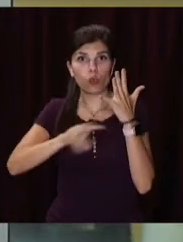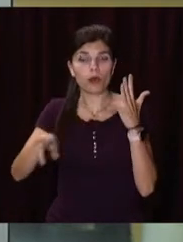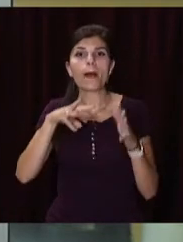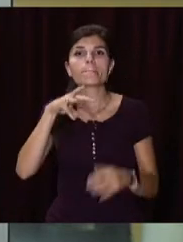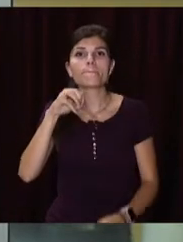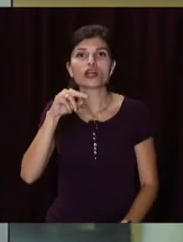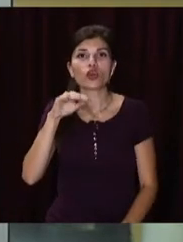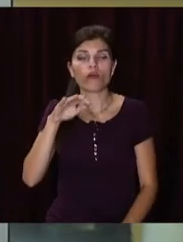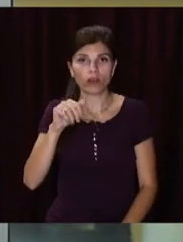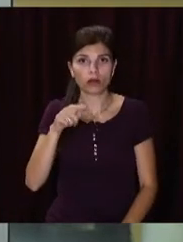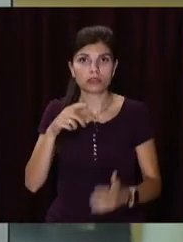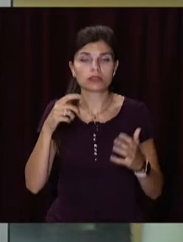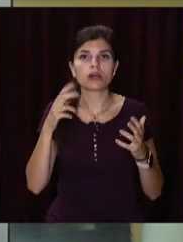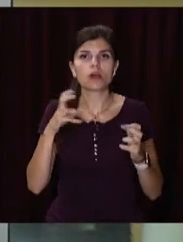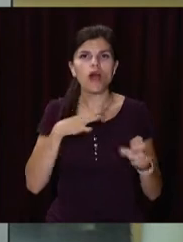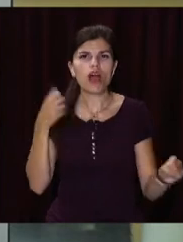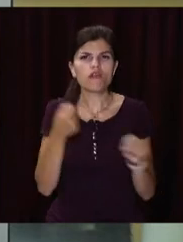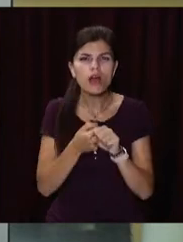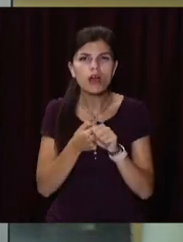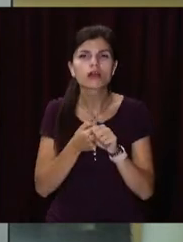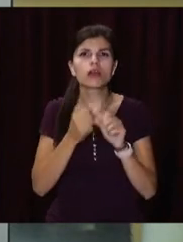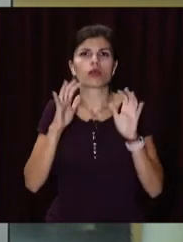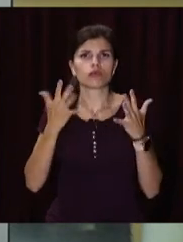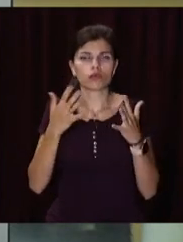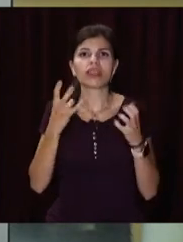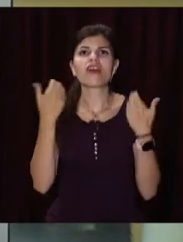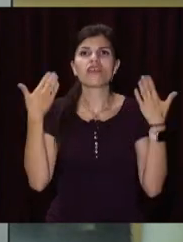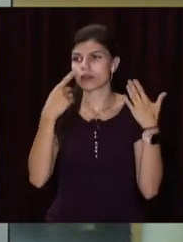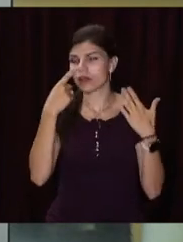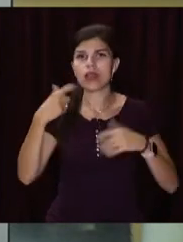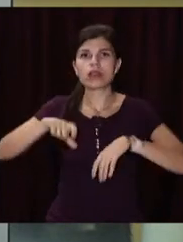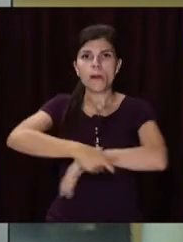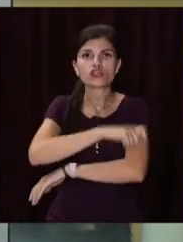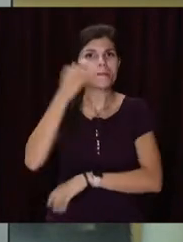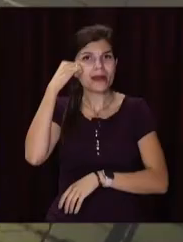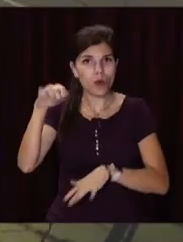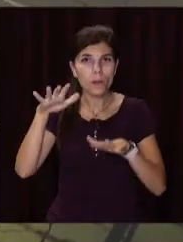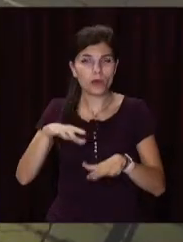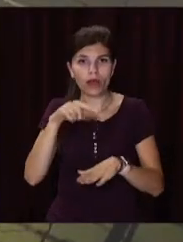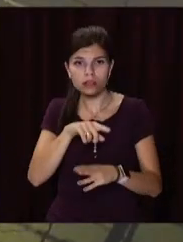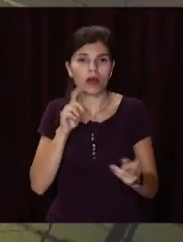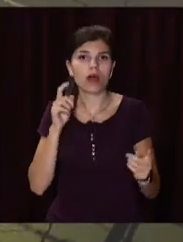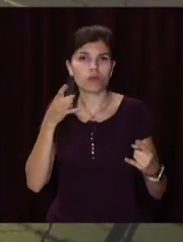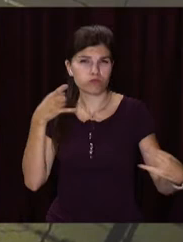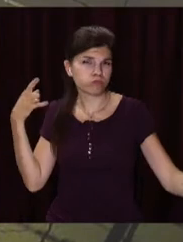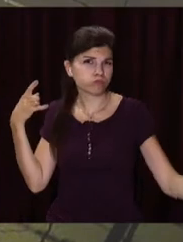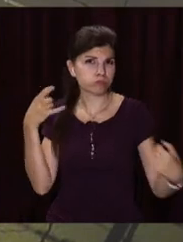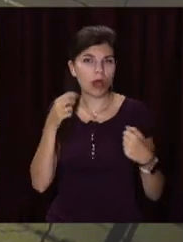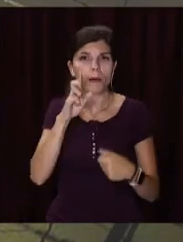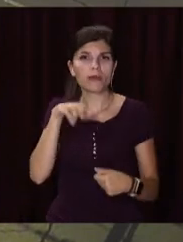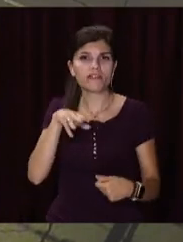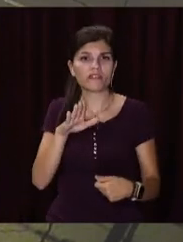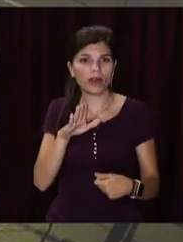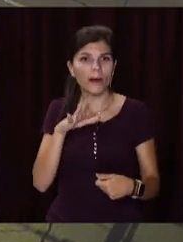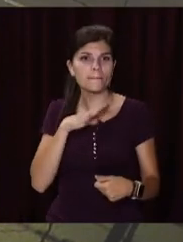Мечникова рятують постраждалих у страшній аварії. Вона сталася на вихідних на набережні Перемоги. Там зіткнулися дві автівки. БМВ